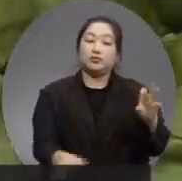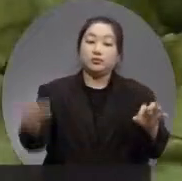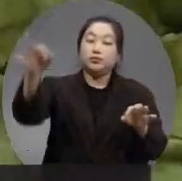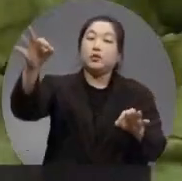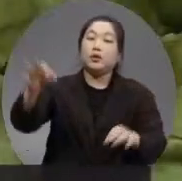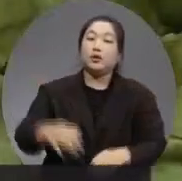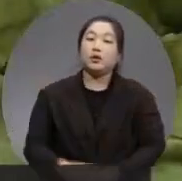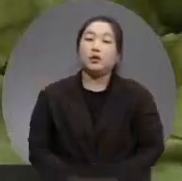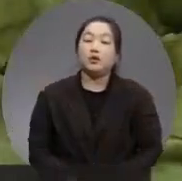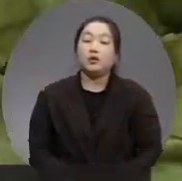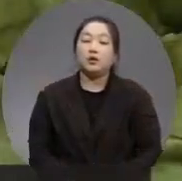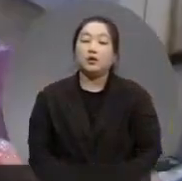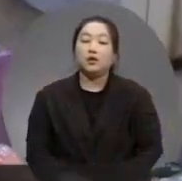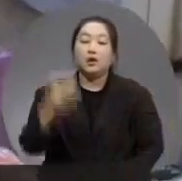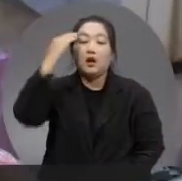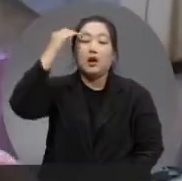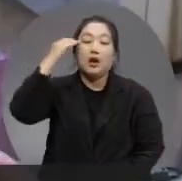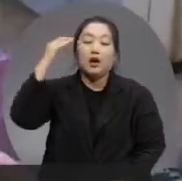비쌉니다.